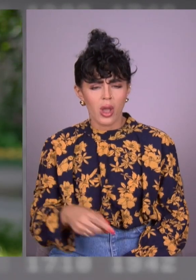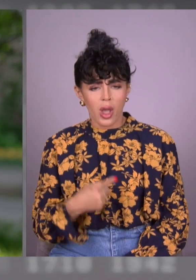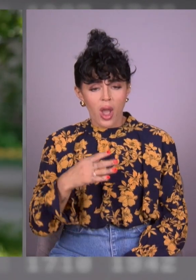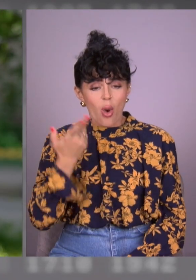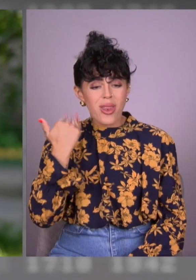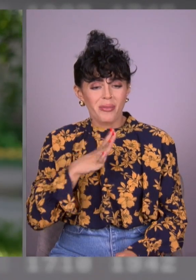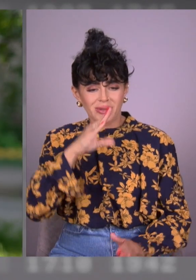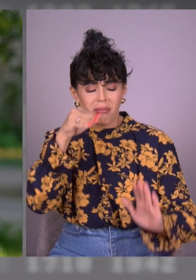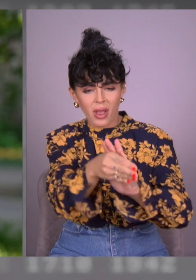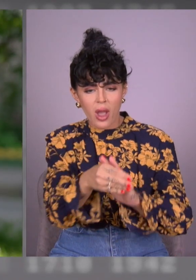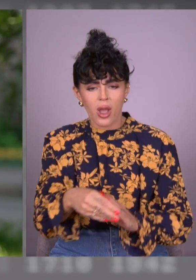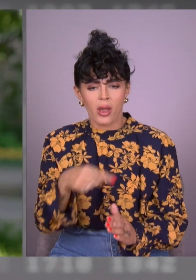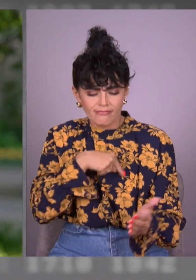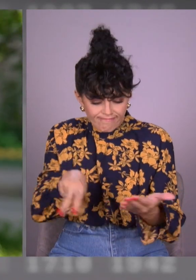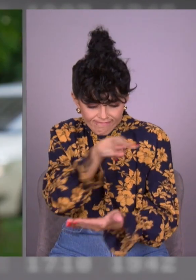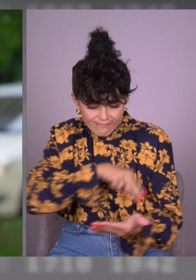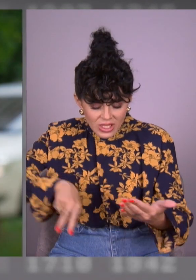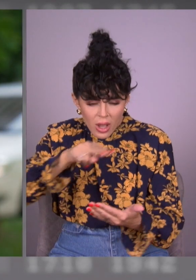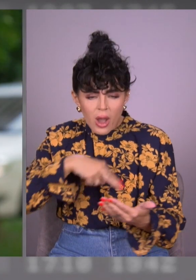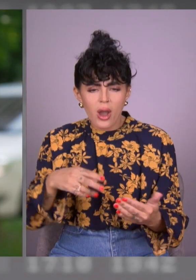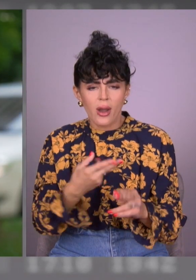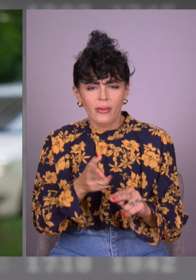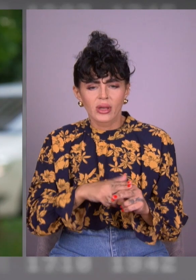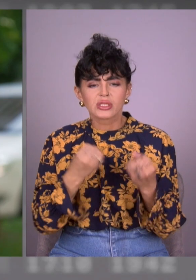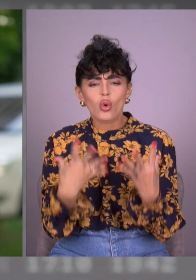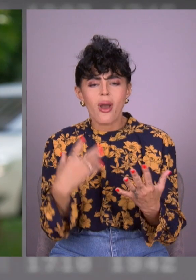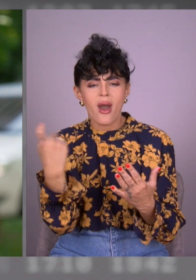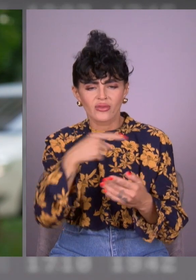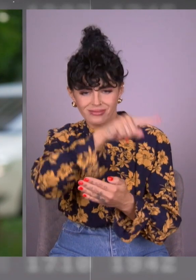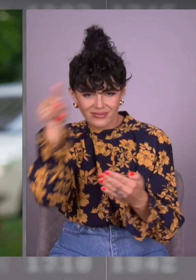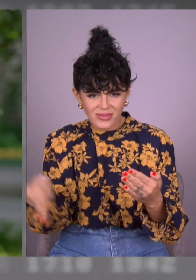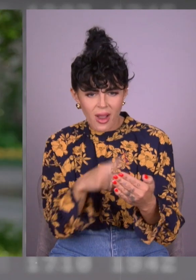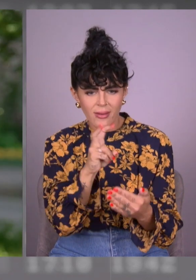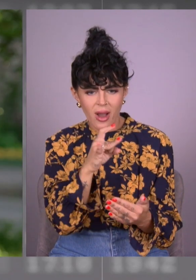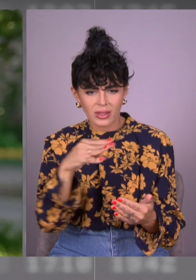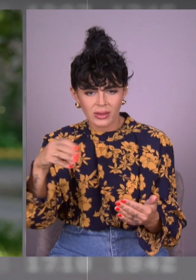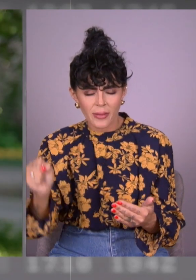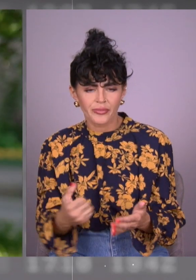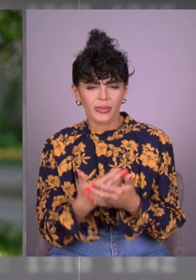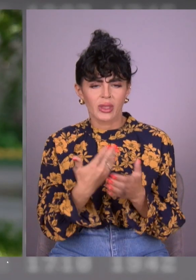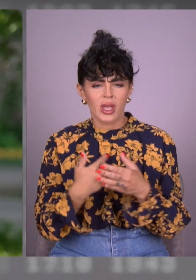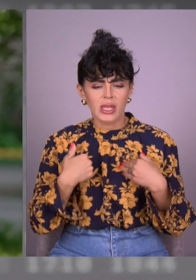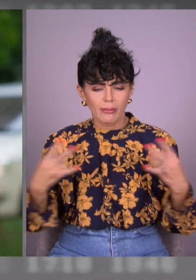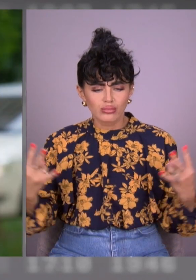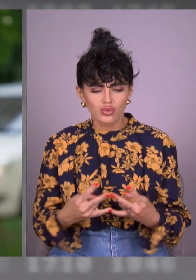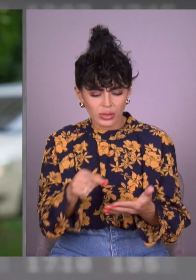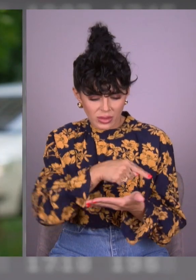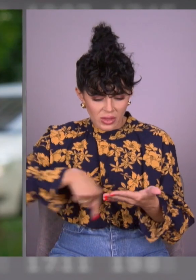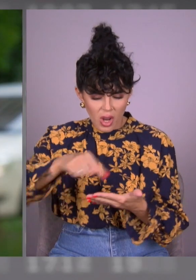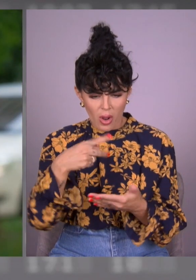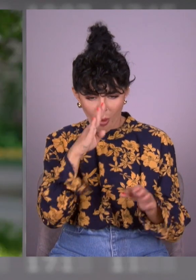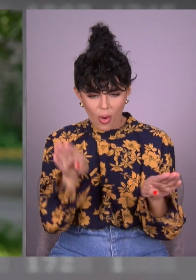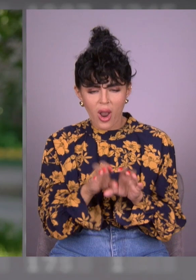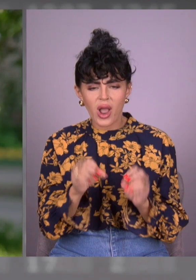що подивилися на карті, скільки там до Харкова. Порахували, що нам потрібен 21 день, щоб дійти пішки. А ви